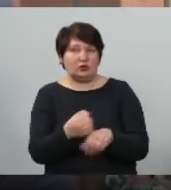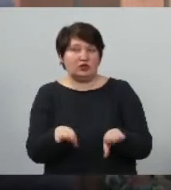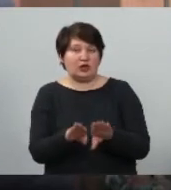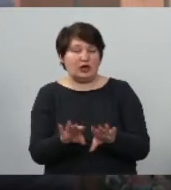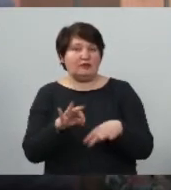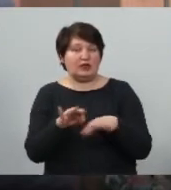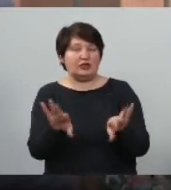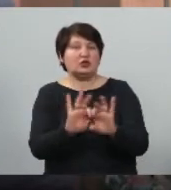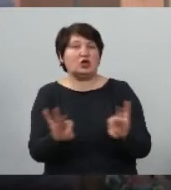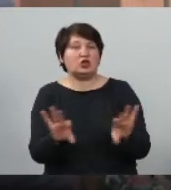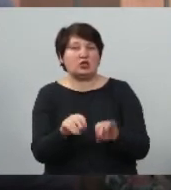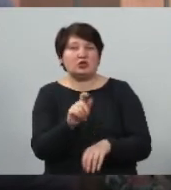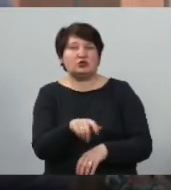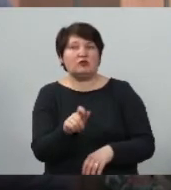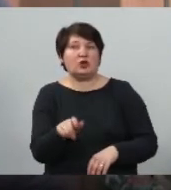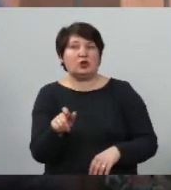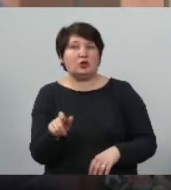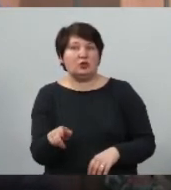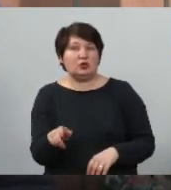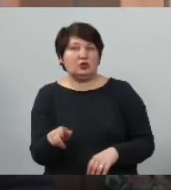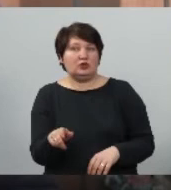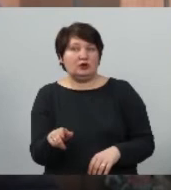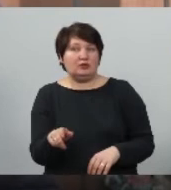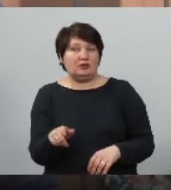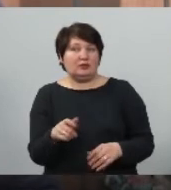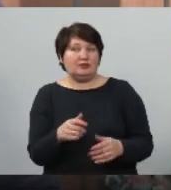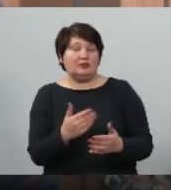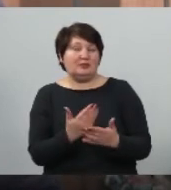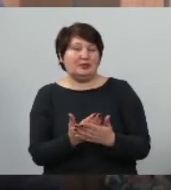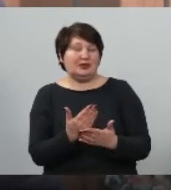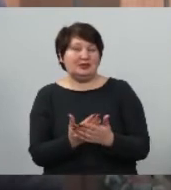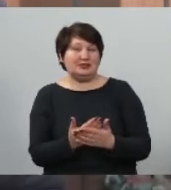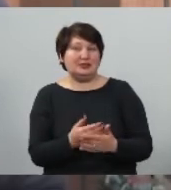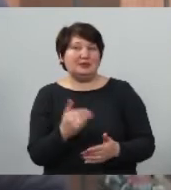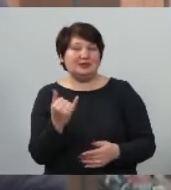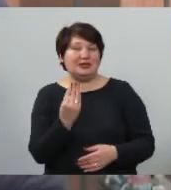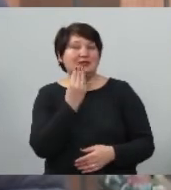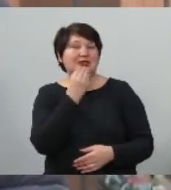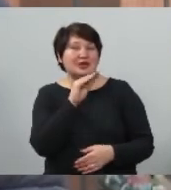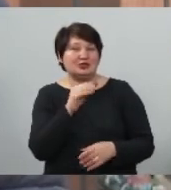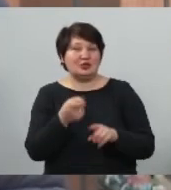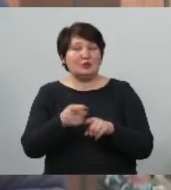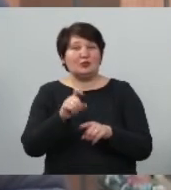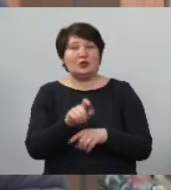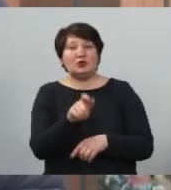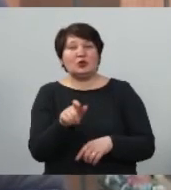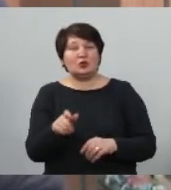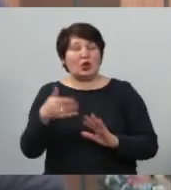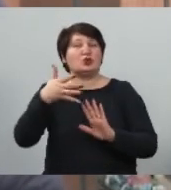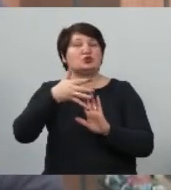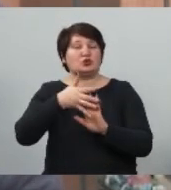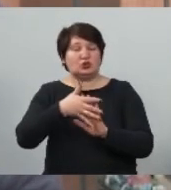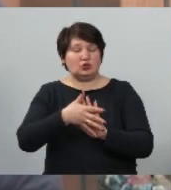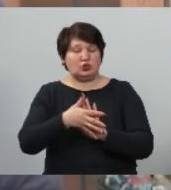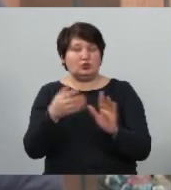роз'яснювальна людям. У принципі, зараз набагато вже краще. Більше людей розуміють